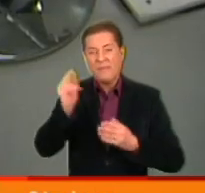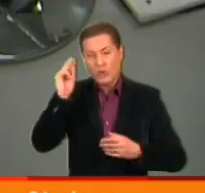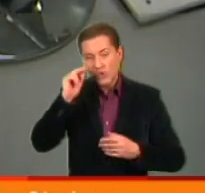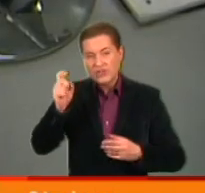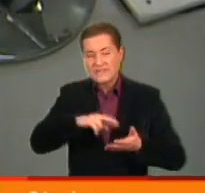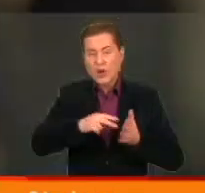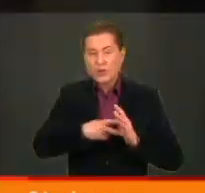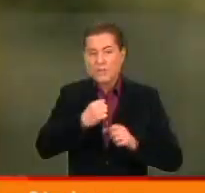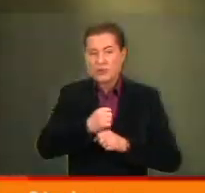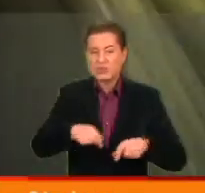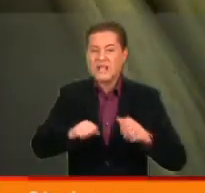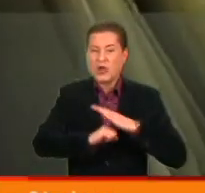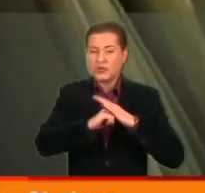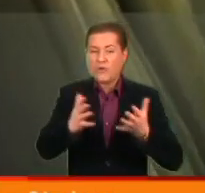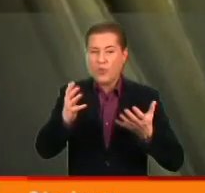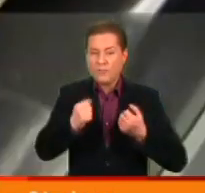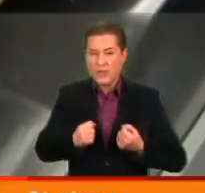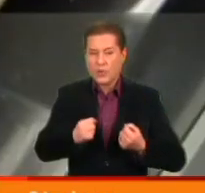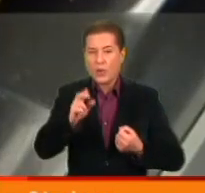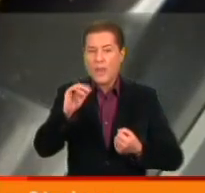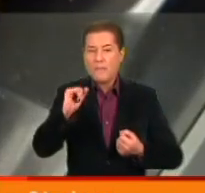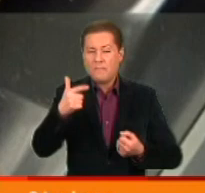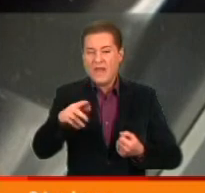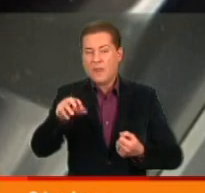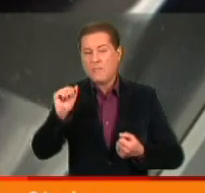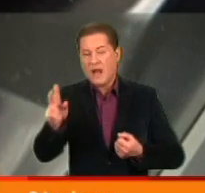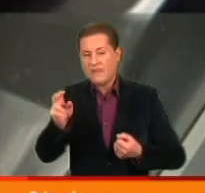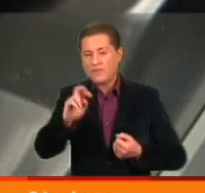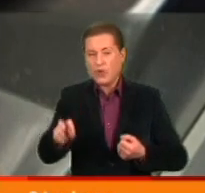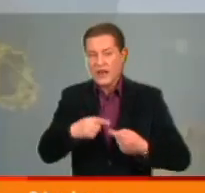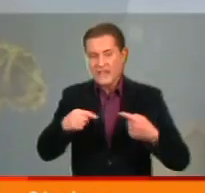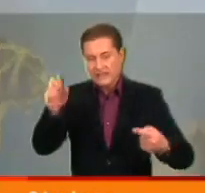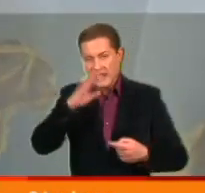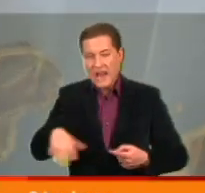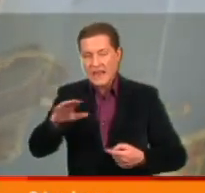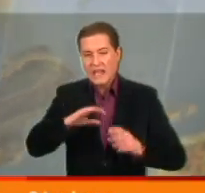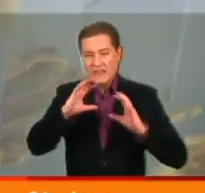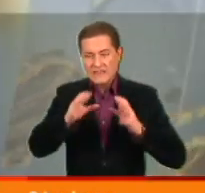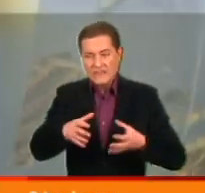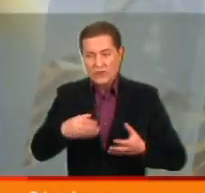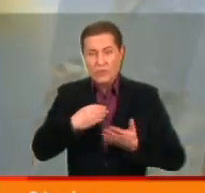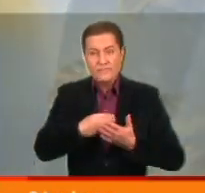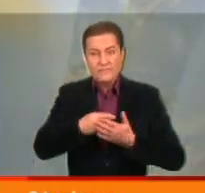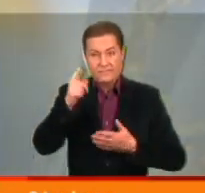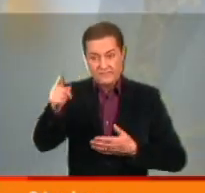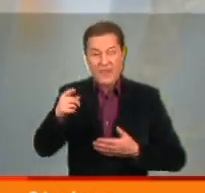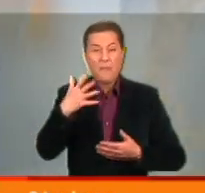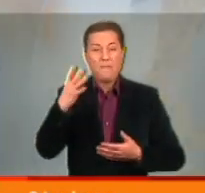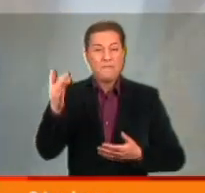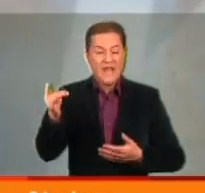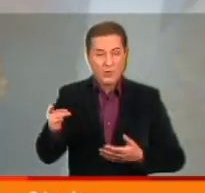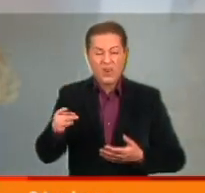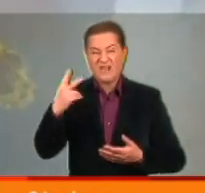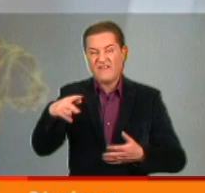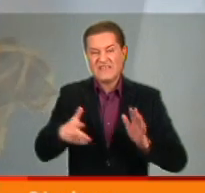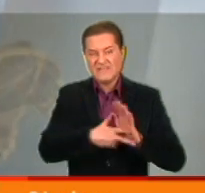Працює це так. За основу беруть вартість Бігмака у доларах у різних країнах світу. Наприклад, у США цьогоріч він коштує 5